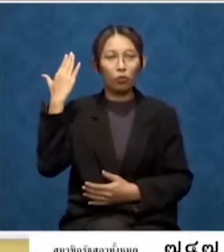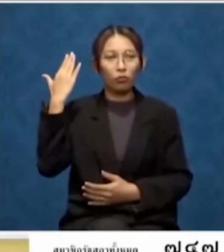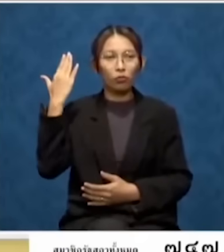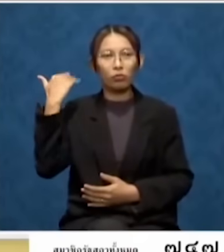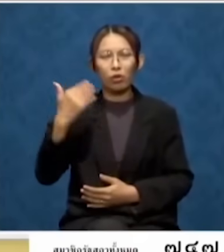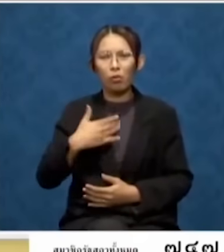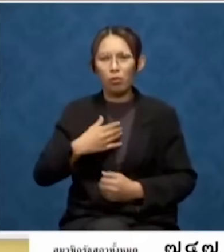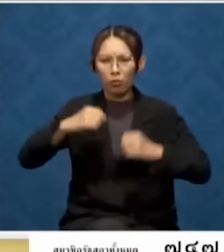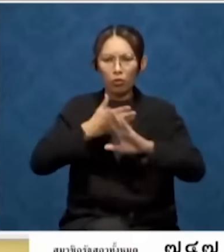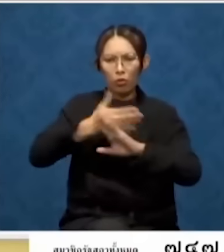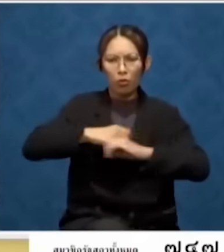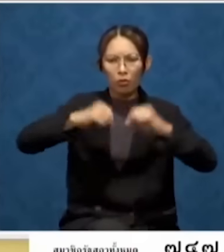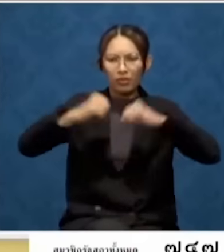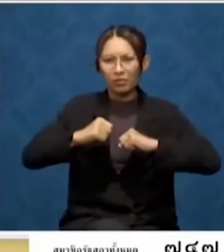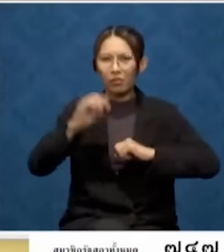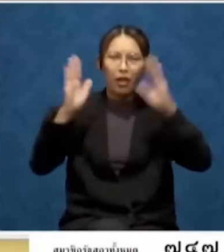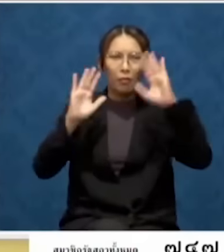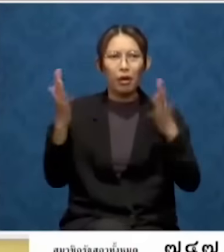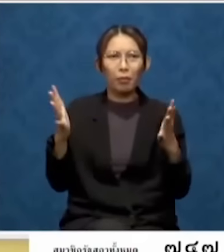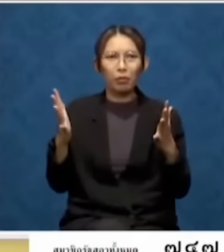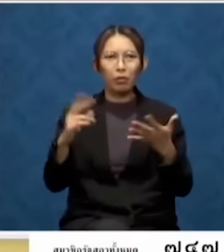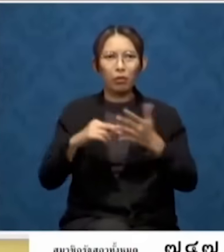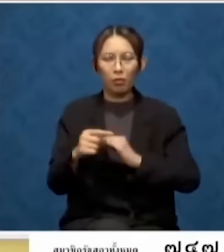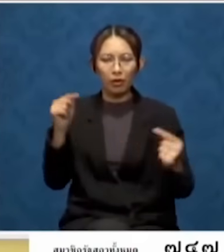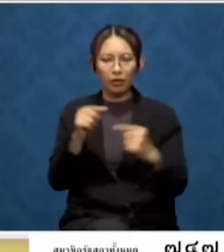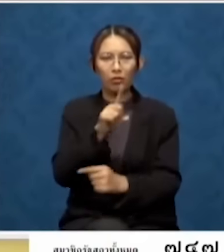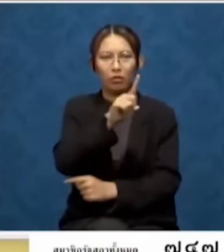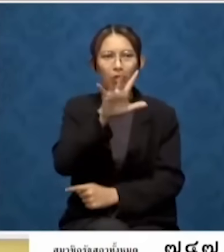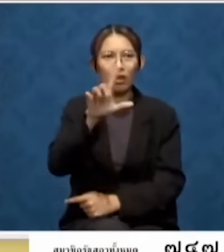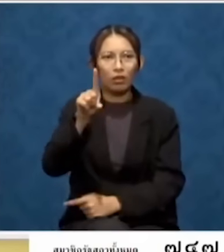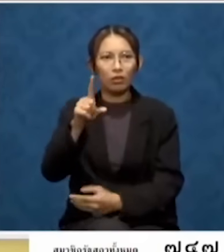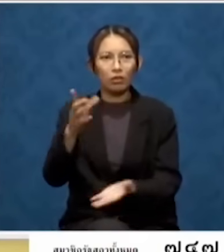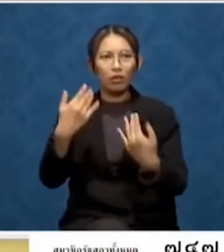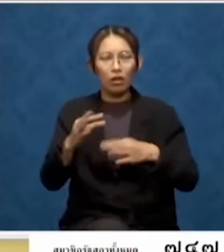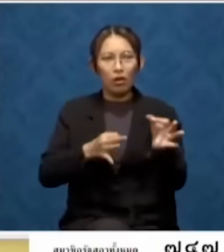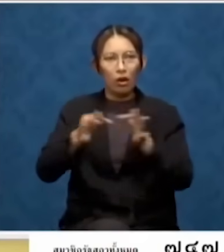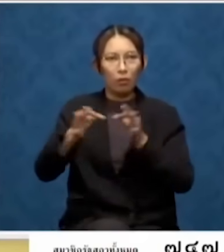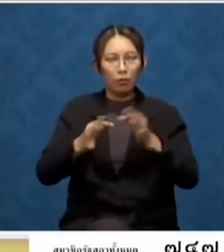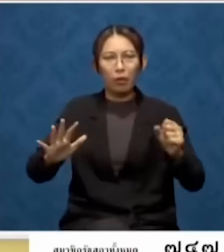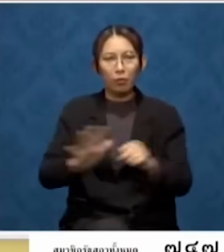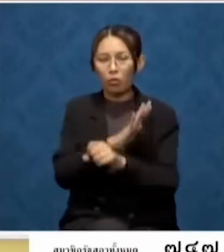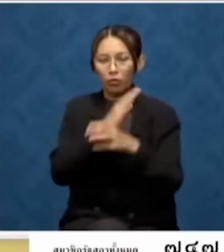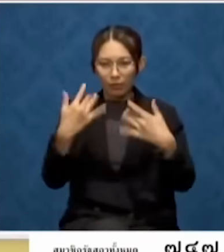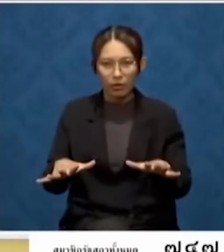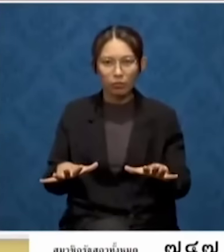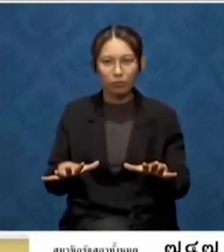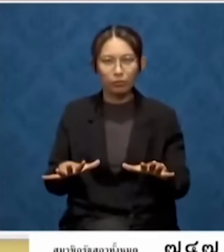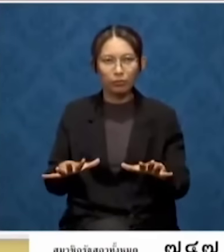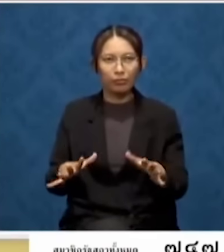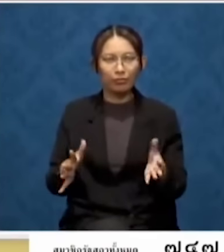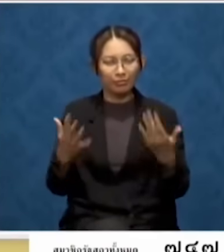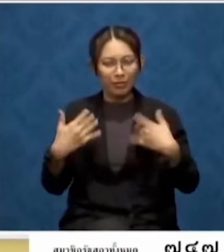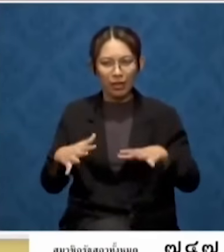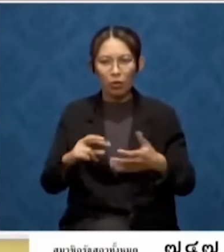ก็ไม่มีใครคัดค้านว่าจะลงมติตาม151นะครับจนกระทั่งอภิปรายหมดคนอภิปรายไปแล้วก็ลงม